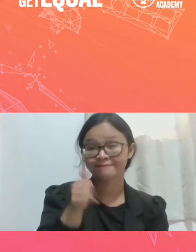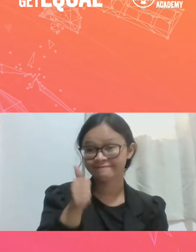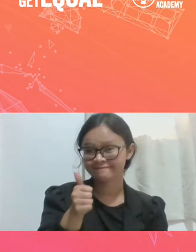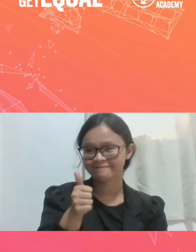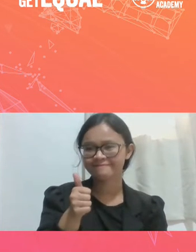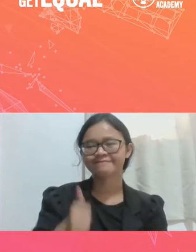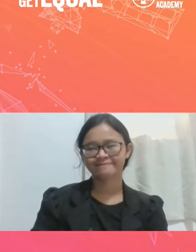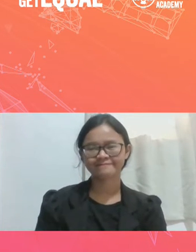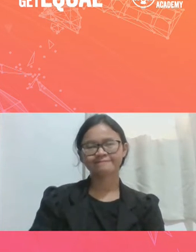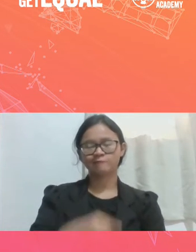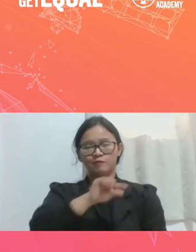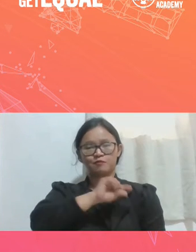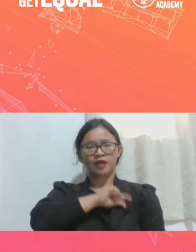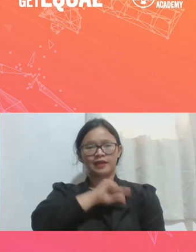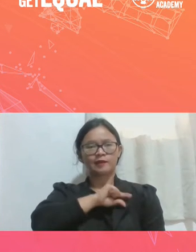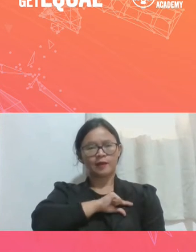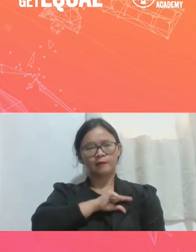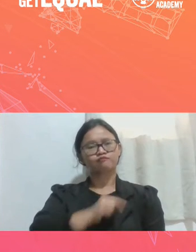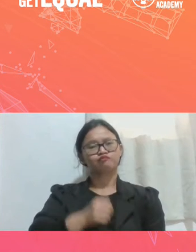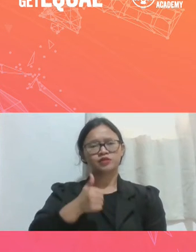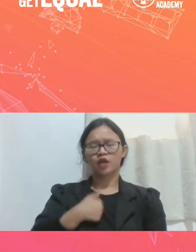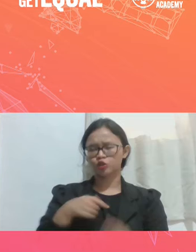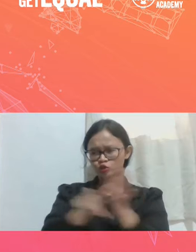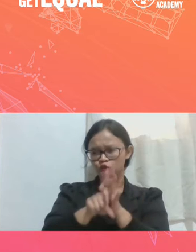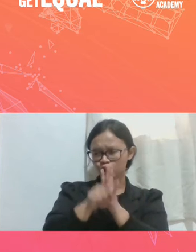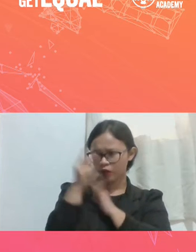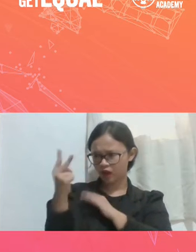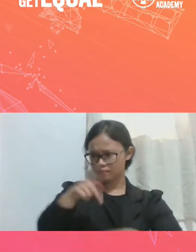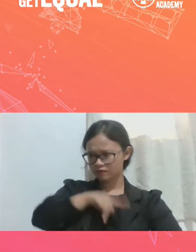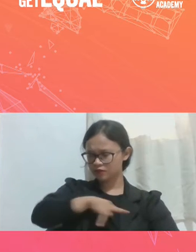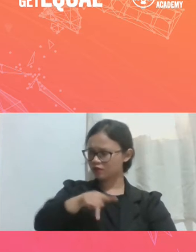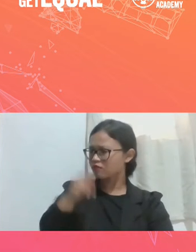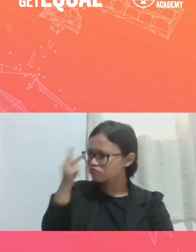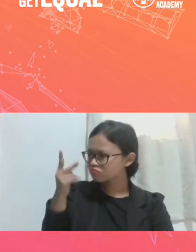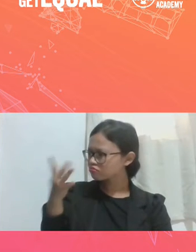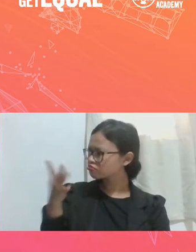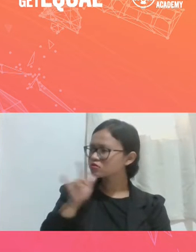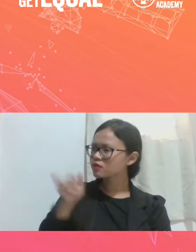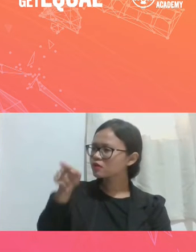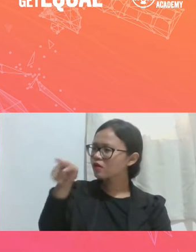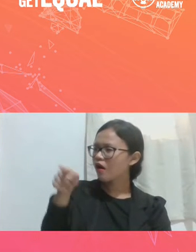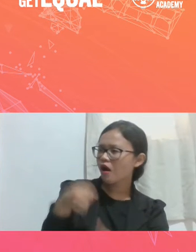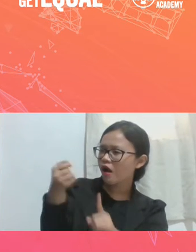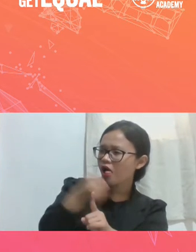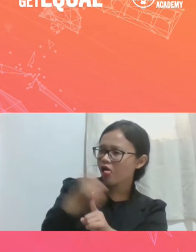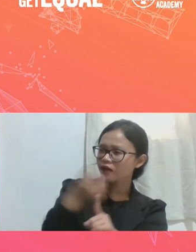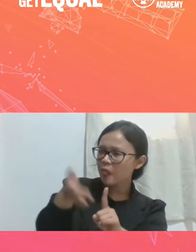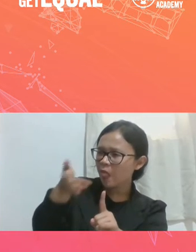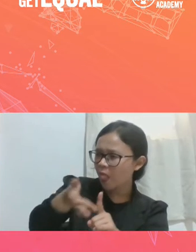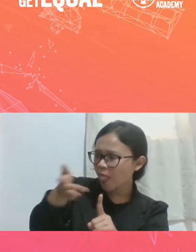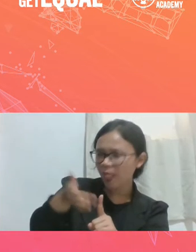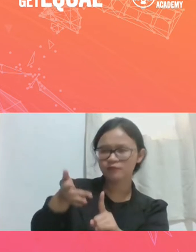Kami selaku penyelenggara kegiatan berhak mengeluarkan peserta apabila ada yang melakukan kekerasan, pelecehan,